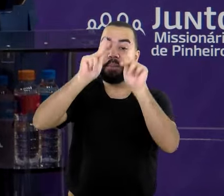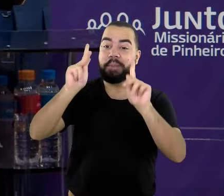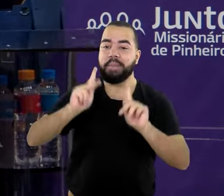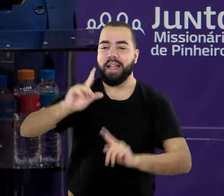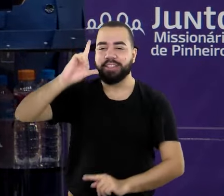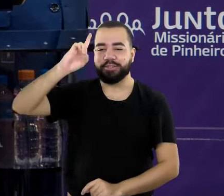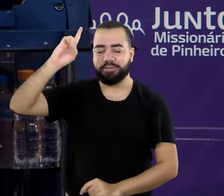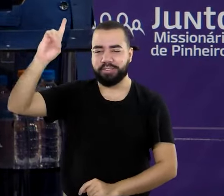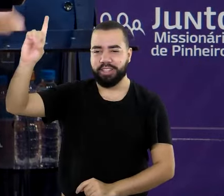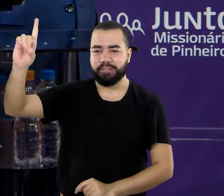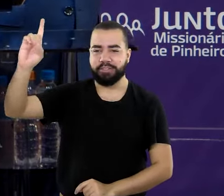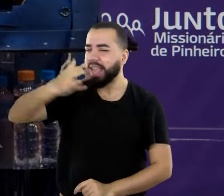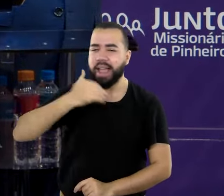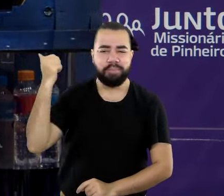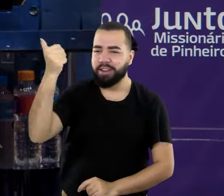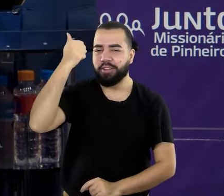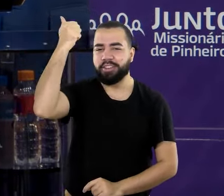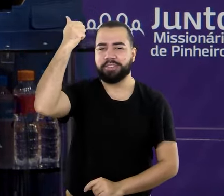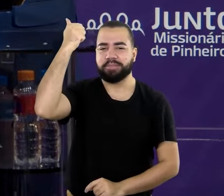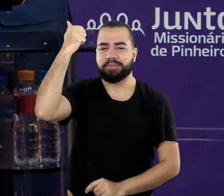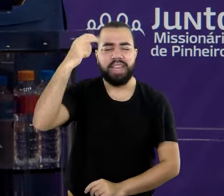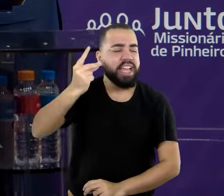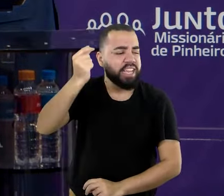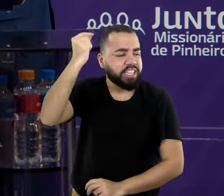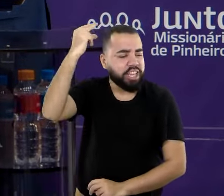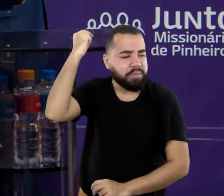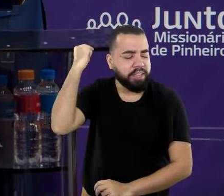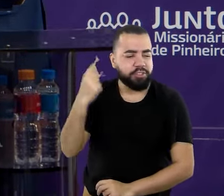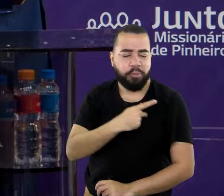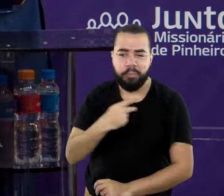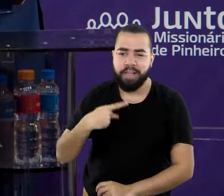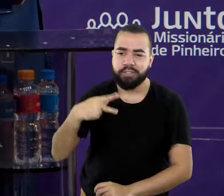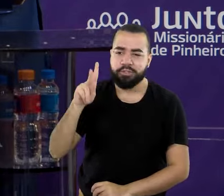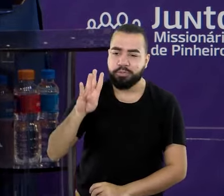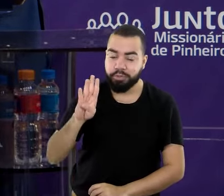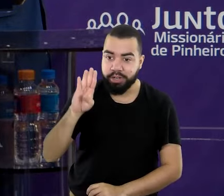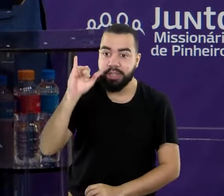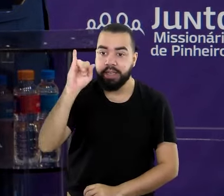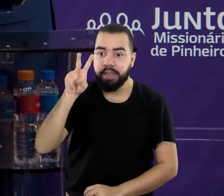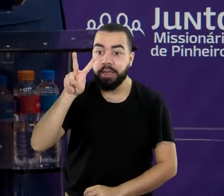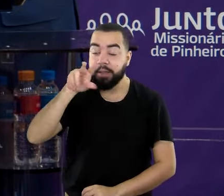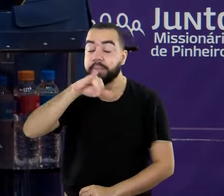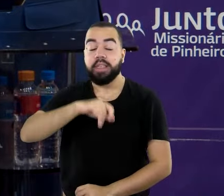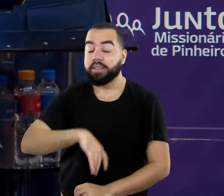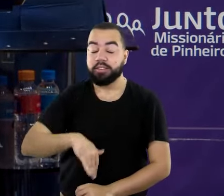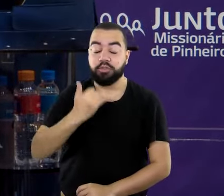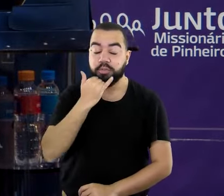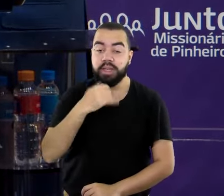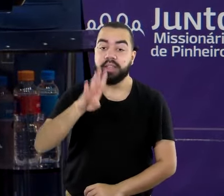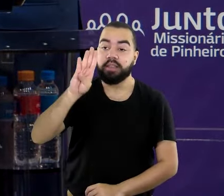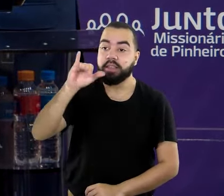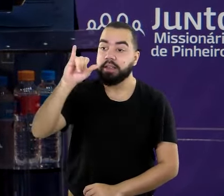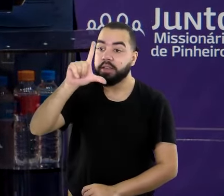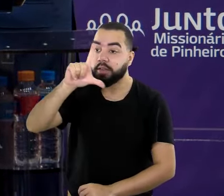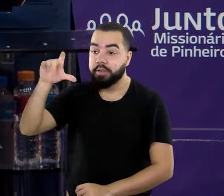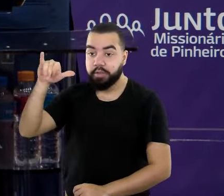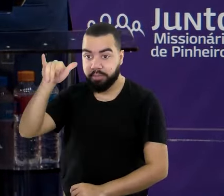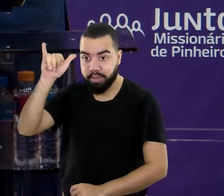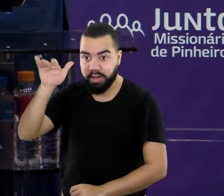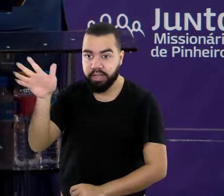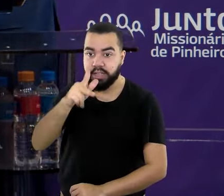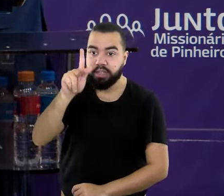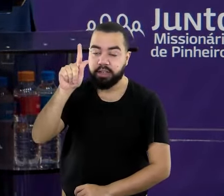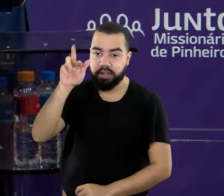빌레그라 목사님이 살아 있을 때였습니다. Era na época que o Billy Graham estava vivo. 그가 북한에 있는